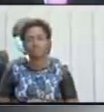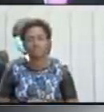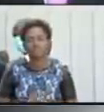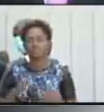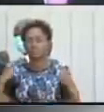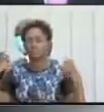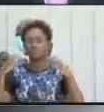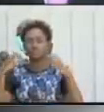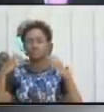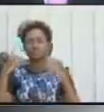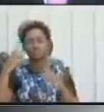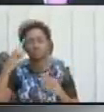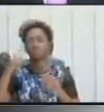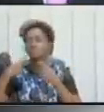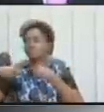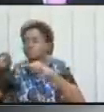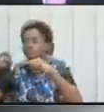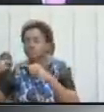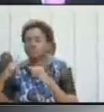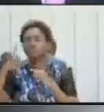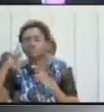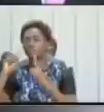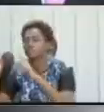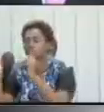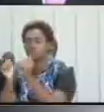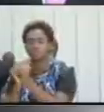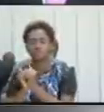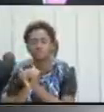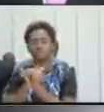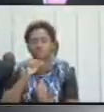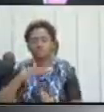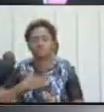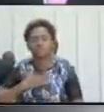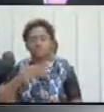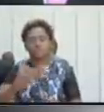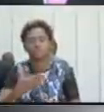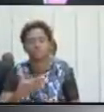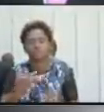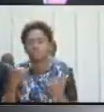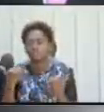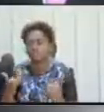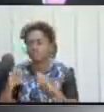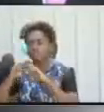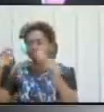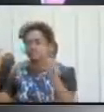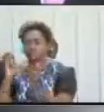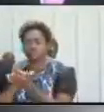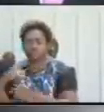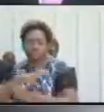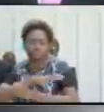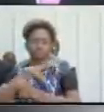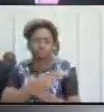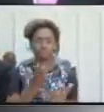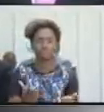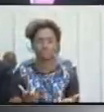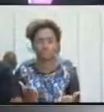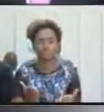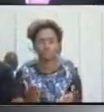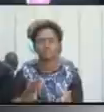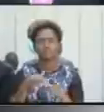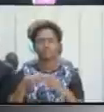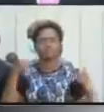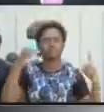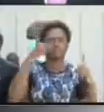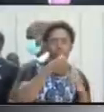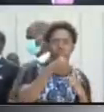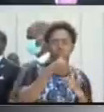commun, nous allons adresser ensemble. Nous ne pas obliger que je dis, hein, c'est l'équipe ça qui est sous pouvoir. On ne frappe